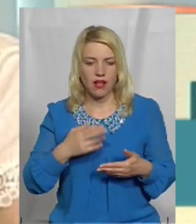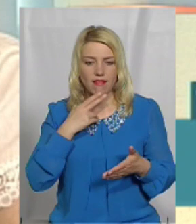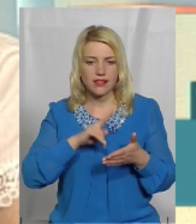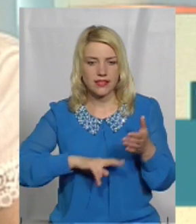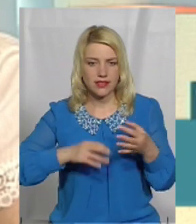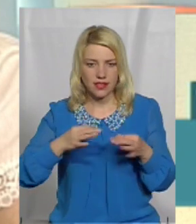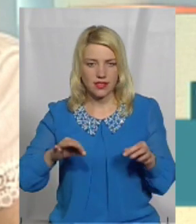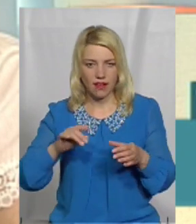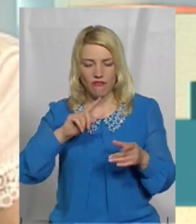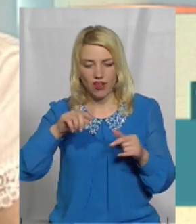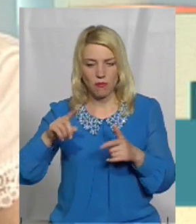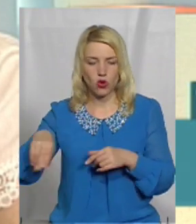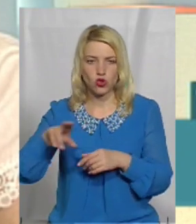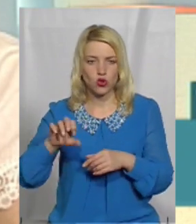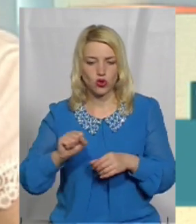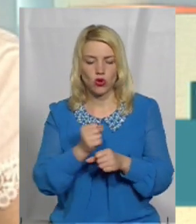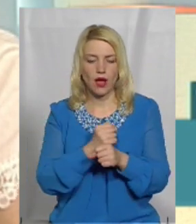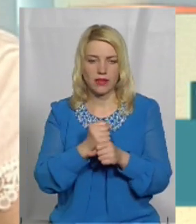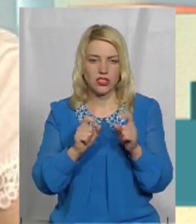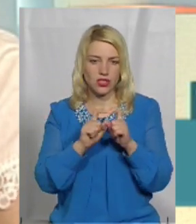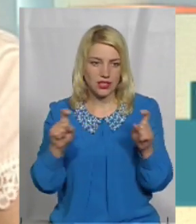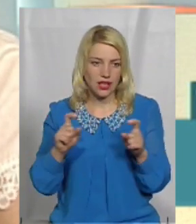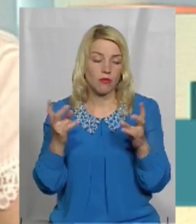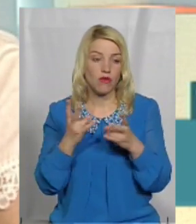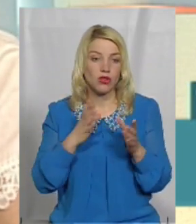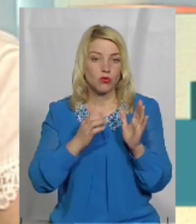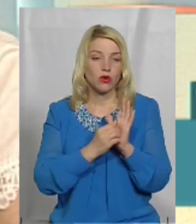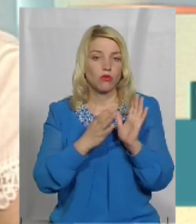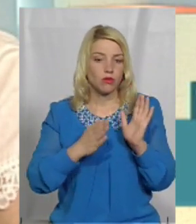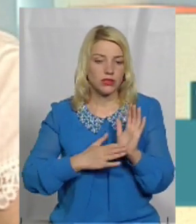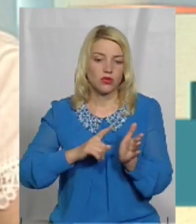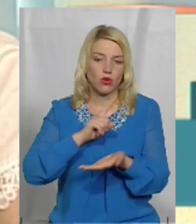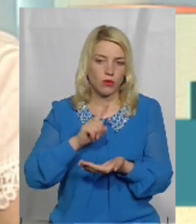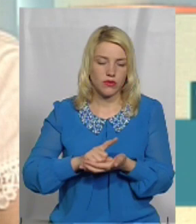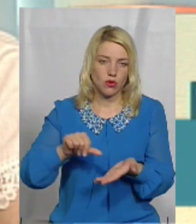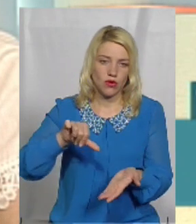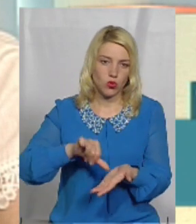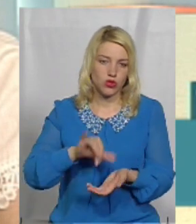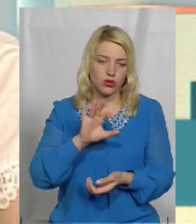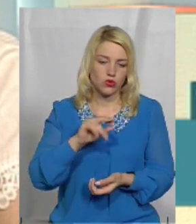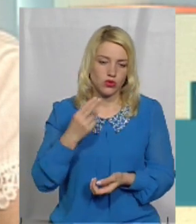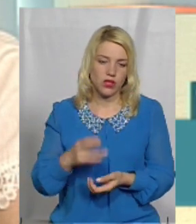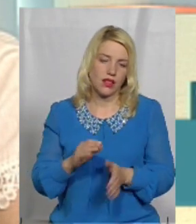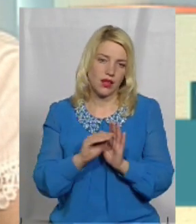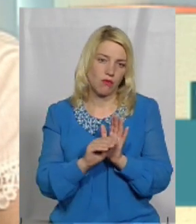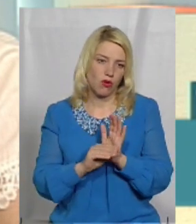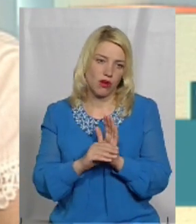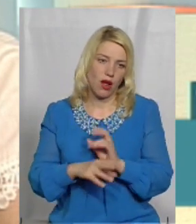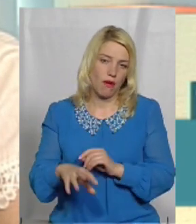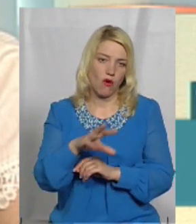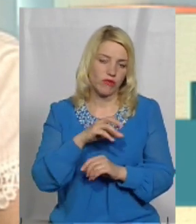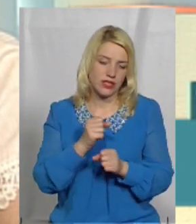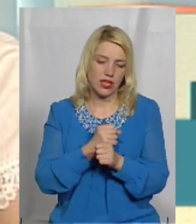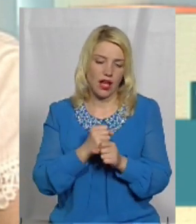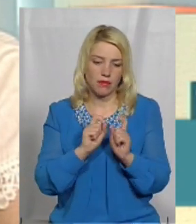вимогах щодо закладів аптечних повинно бути прописано обов'язкова участь у соціальних програмах усіх